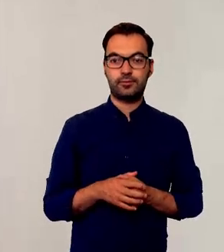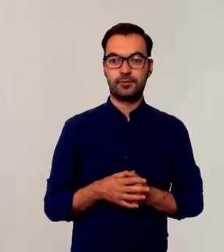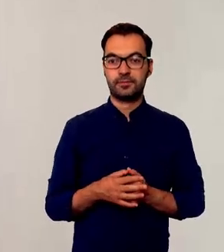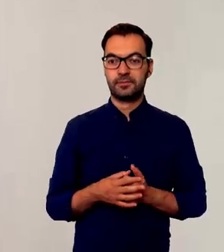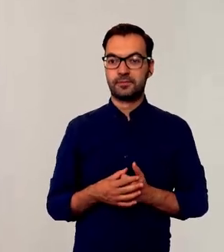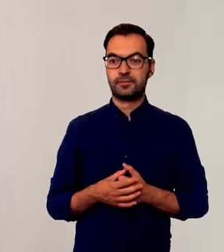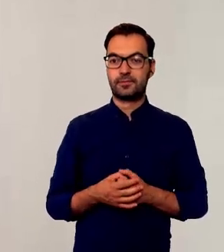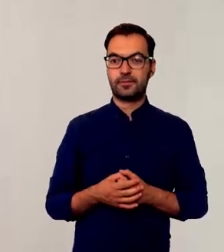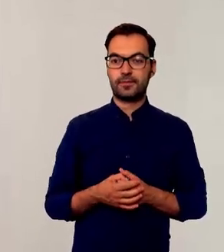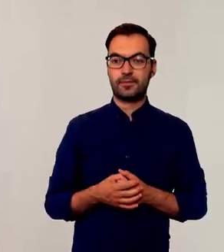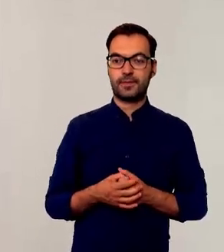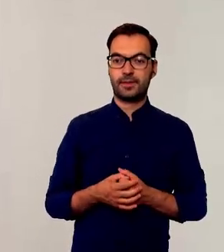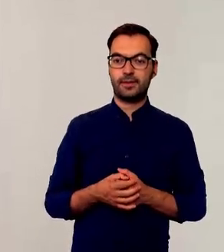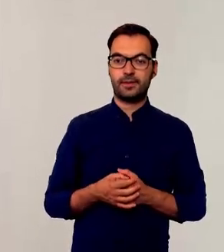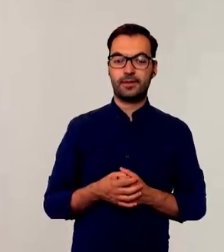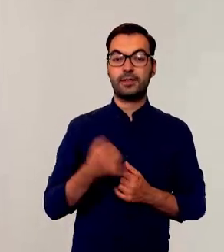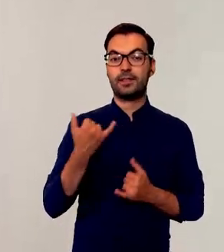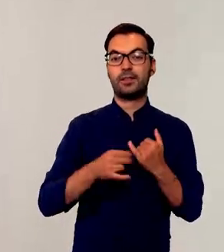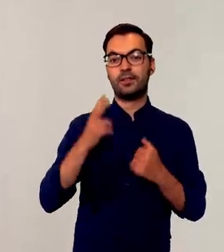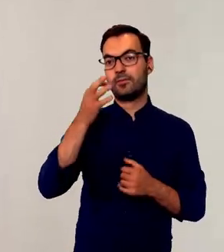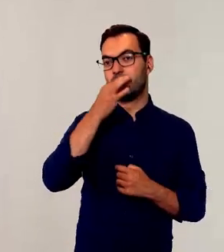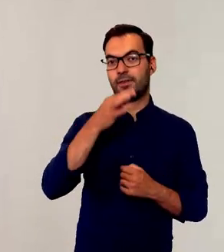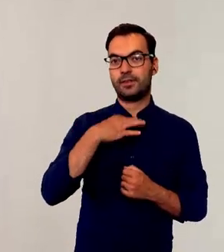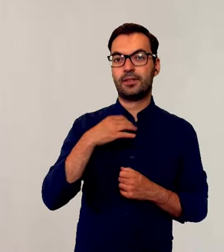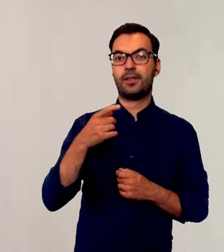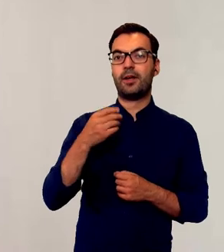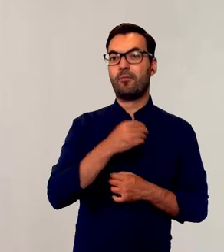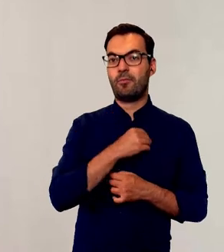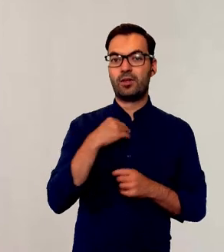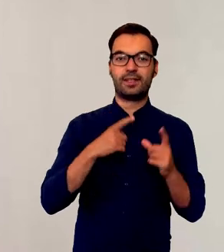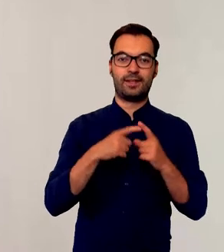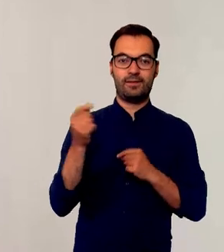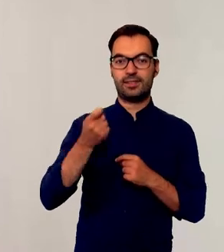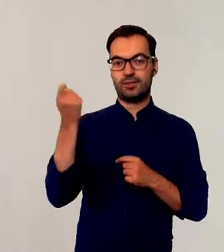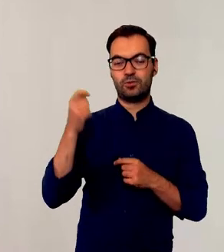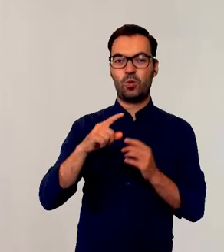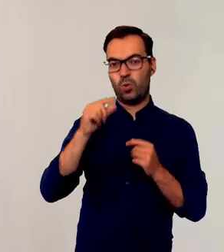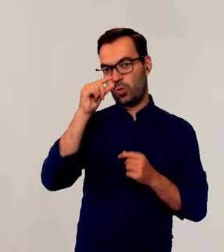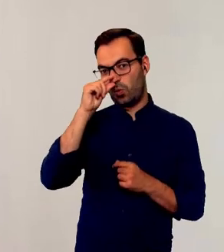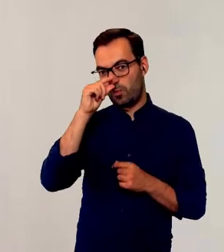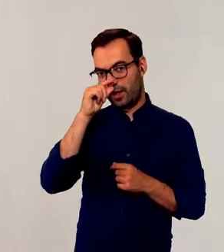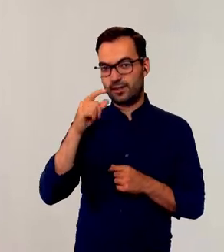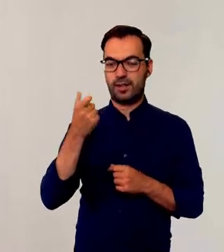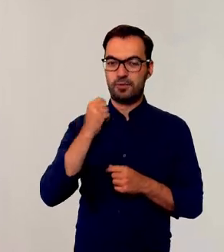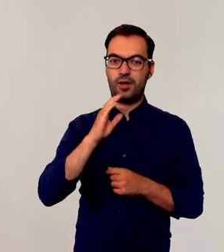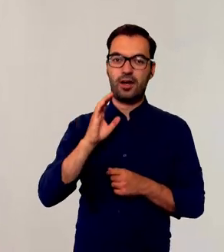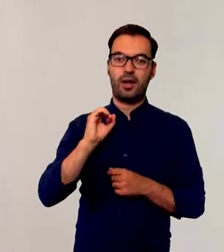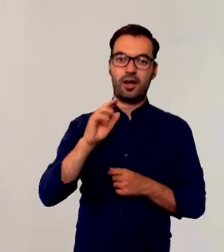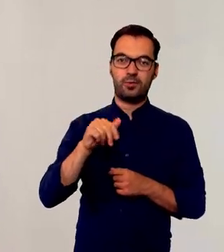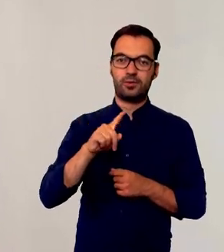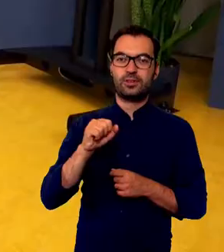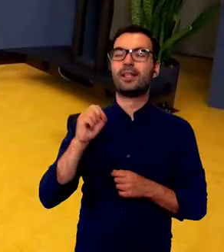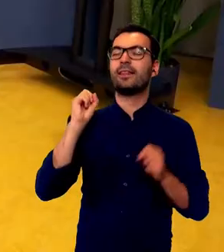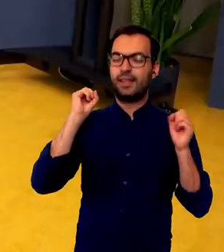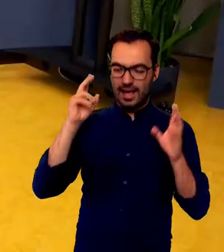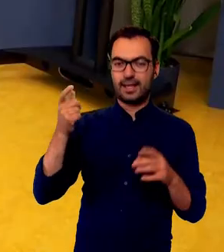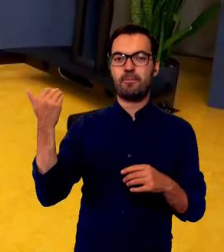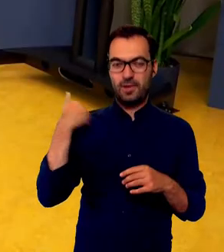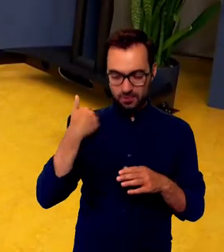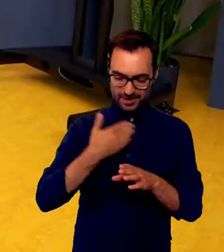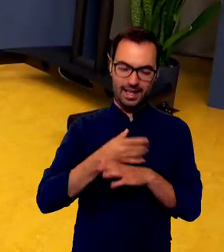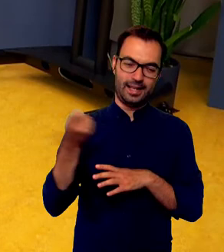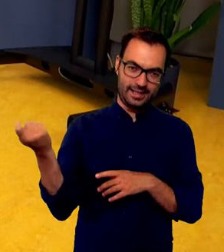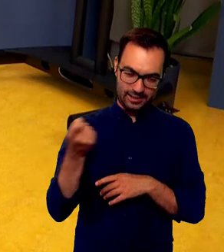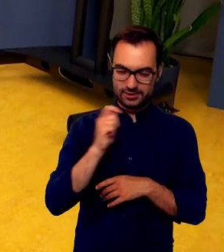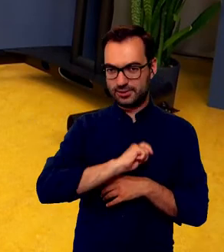jeżeli mnie zapytasz, czy jeździły polskie celebrytki do Dubaju czy do Abu Zabi, jeździły i jeżdżą.